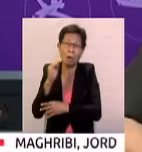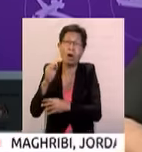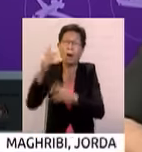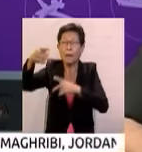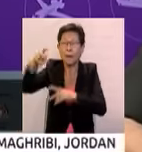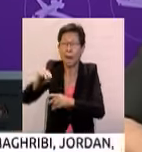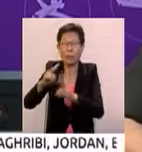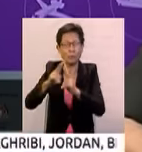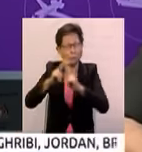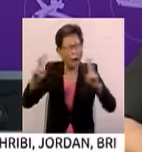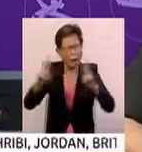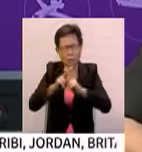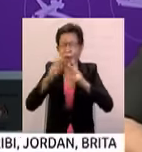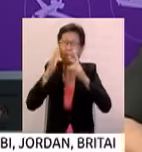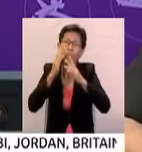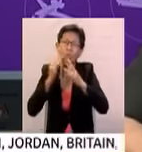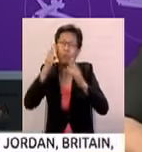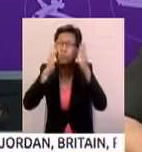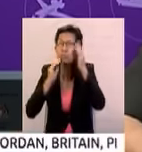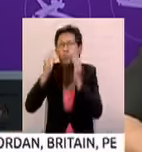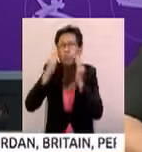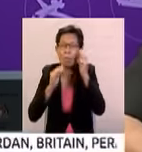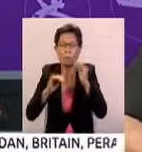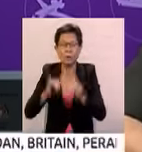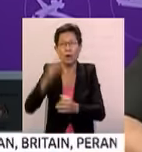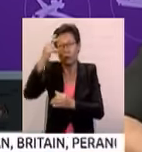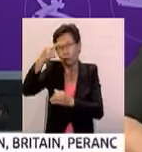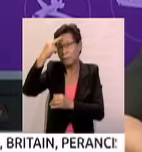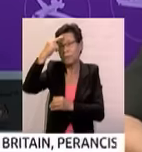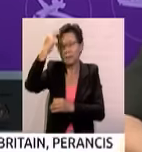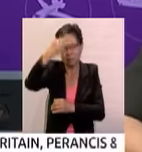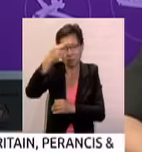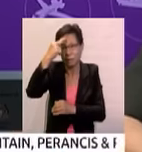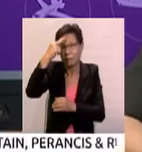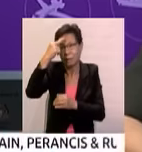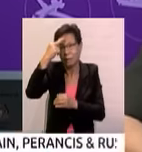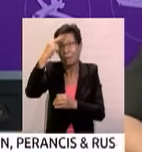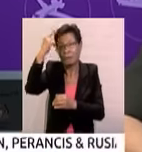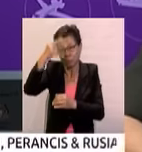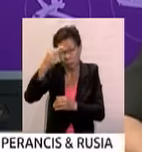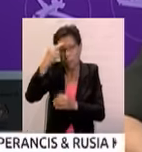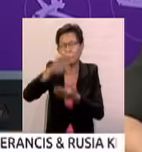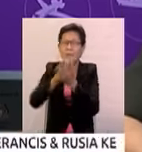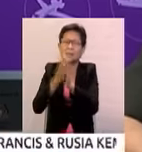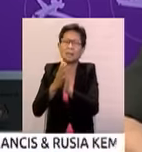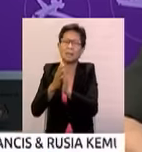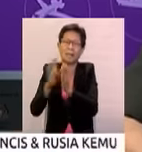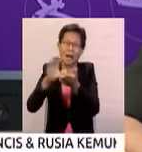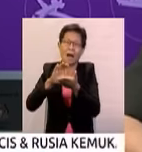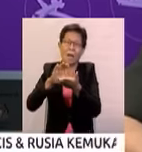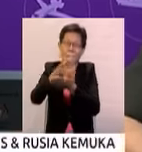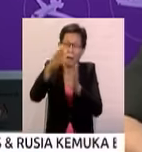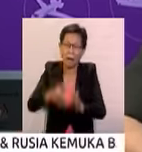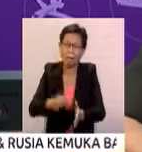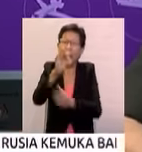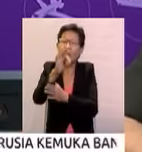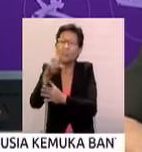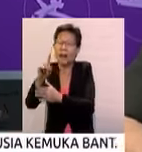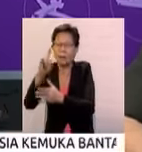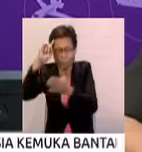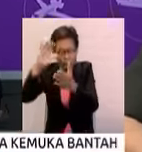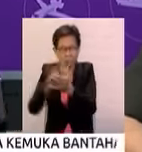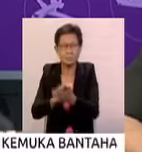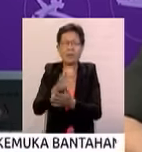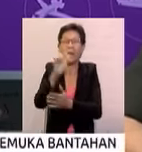Jadi saya rasa ini merupakan satu faktor yang memberikan keyakinan kepada para pelabur. Mengulas lanjut,